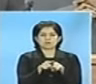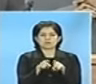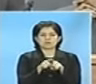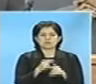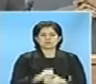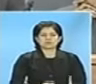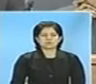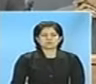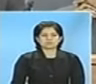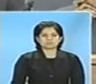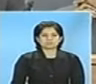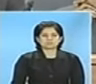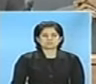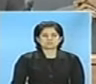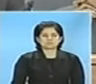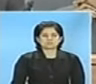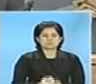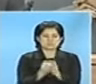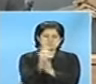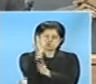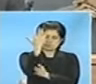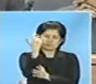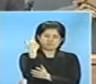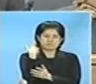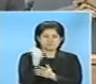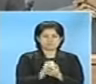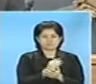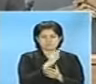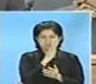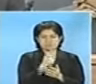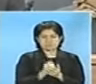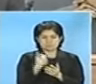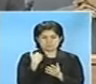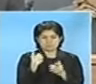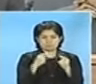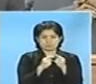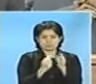กิดขึ้นมาเมื่อไหร่ต้นแม่ตายทันทีครับขอบพระคุณมากครับท่านประธาน